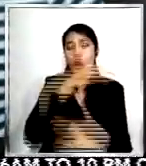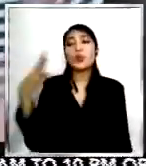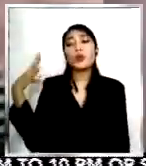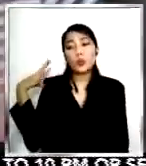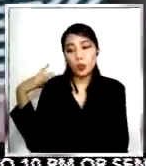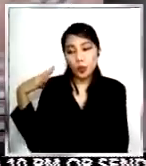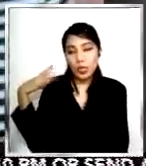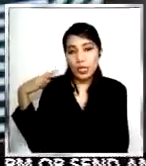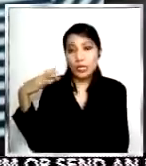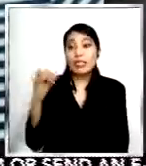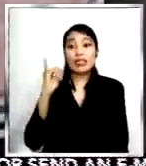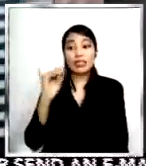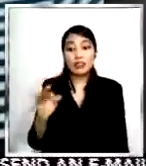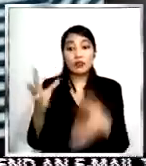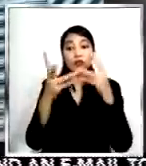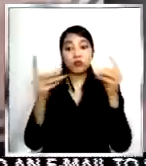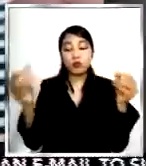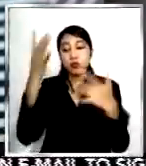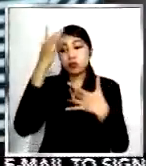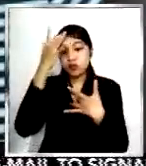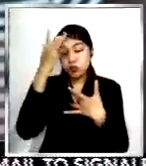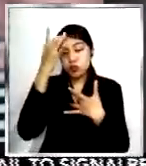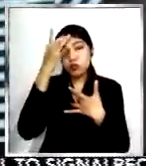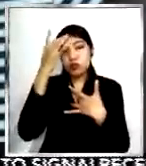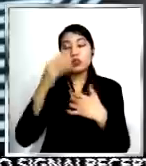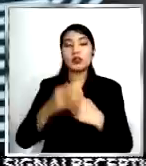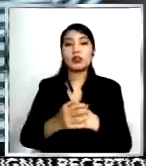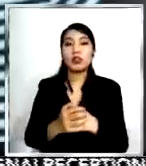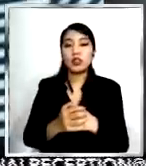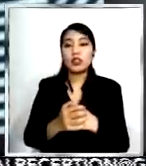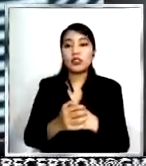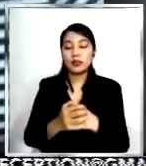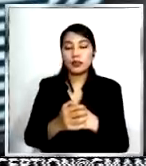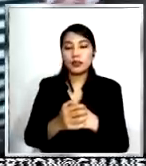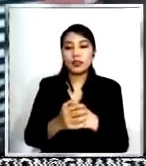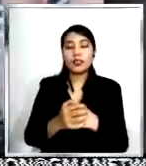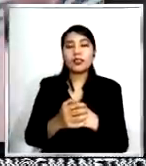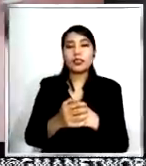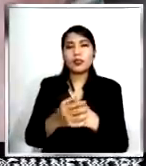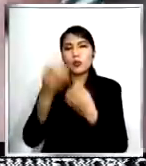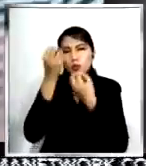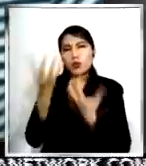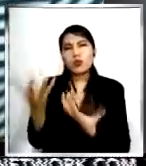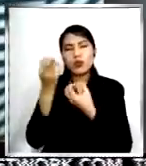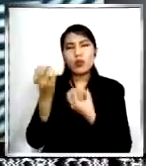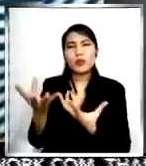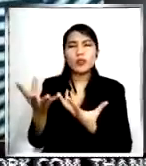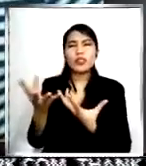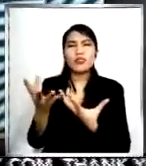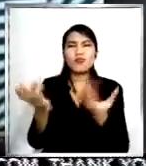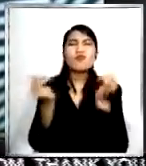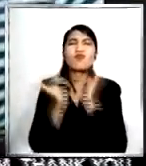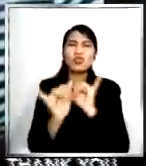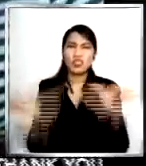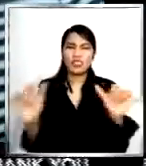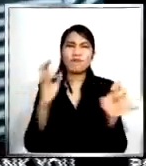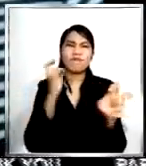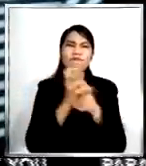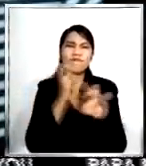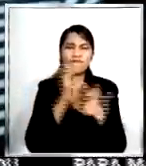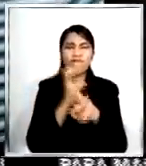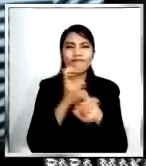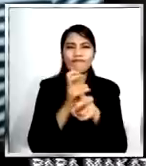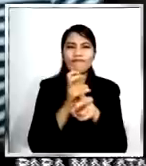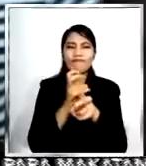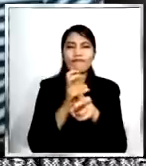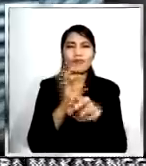na. Tapos kahit anong reassure mo sa kanila, talagang ang hirap na makita na naghihirap na nga